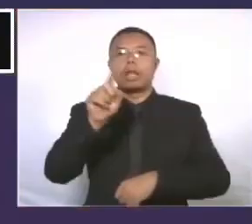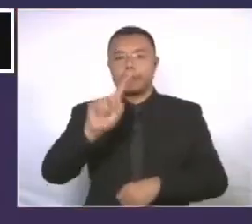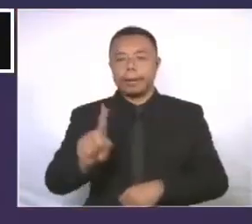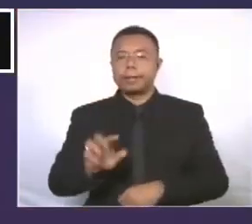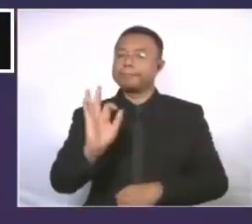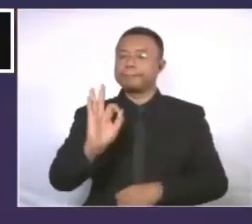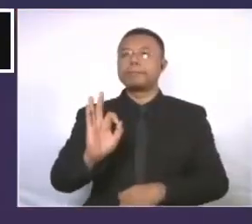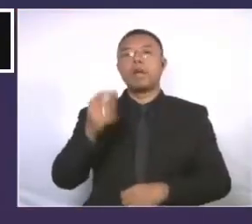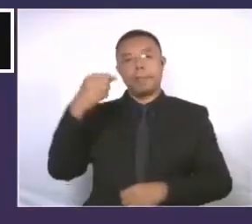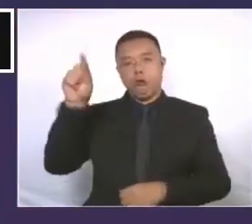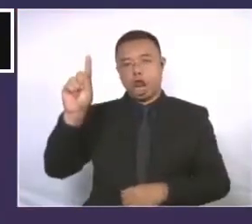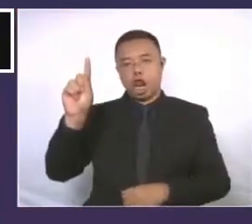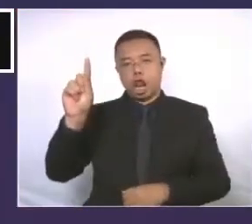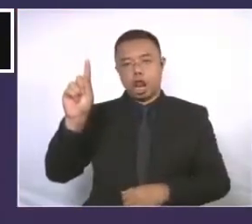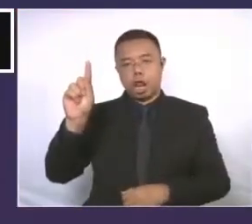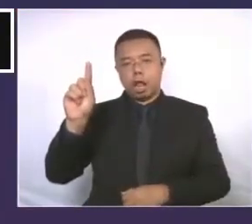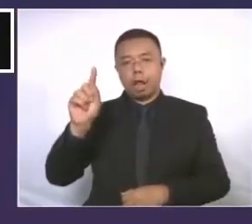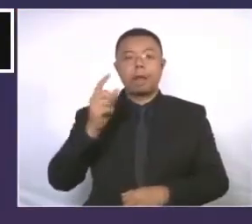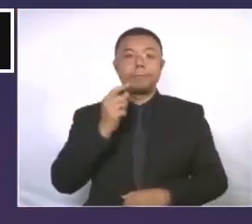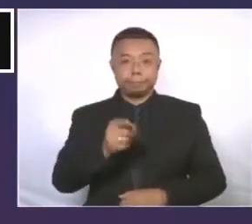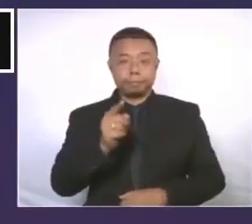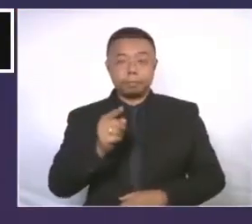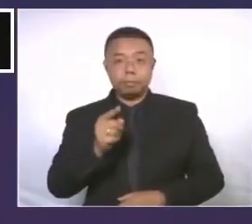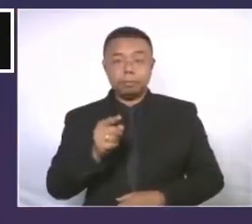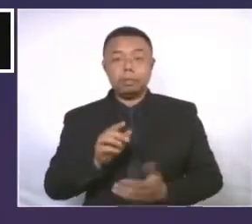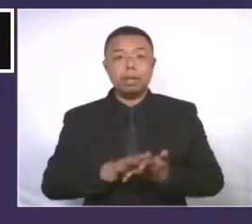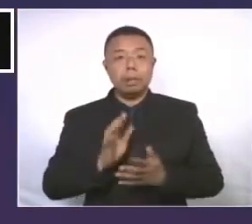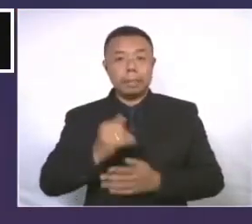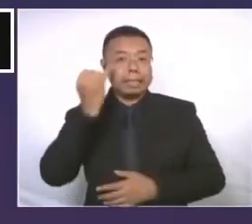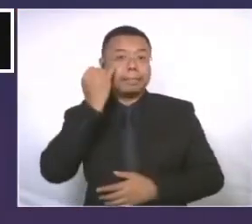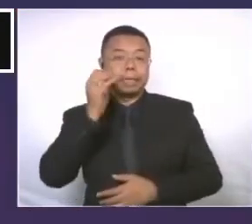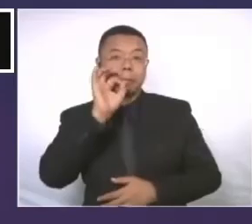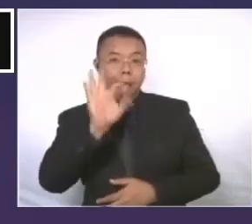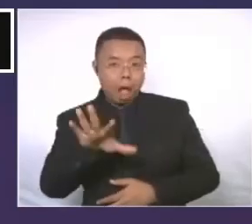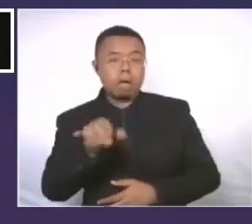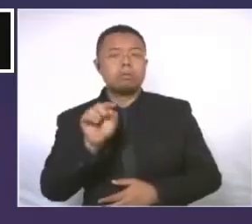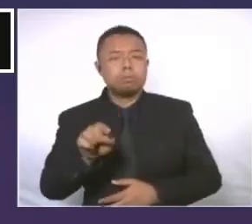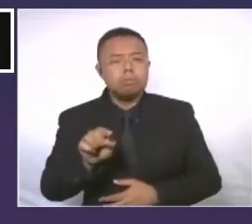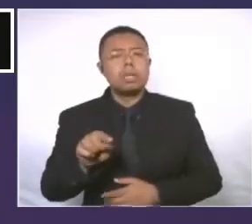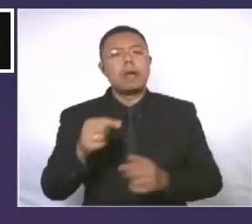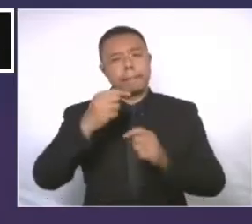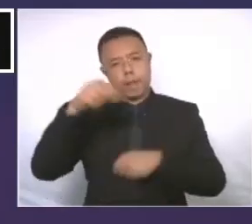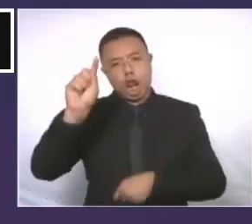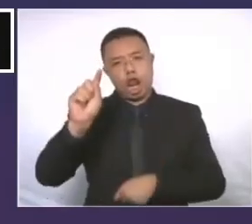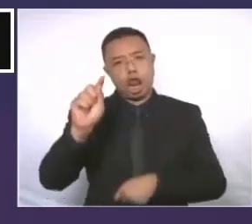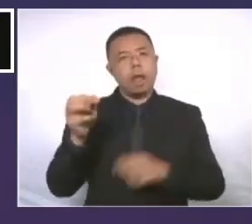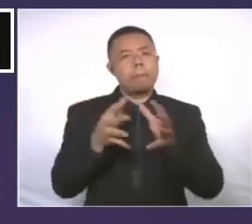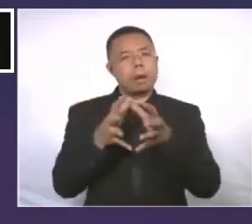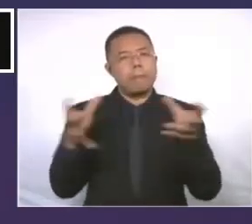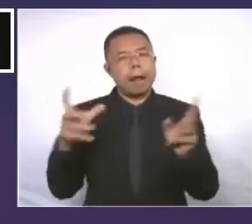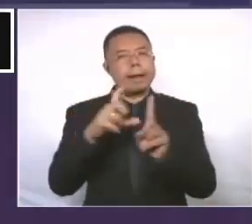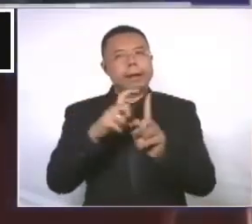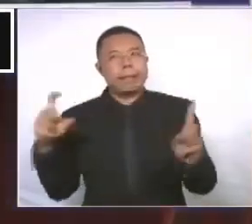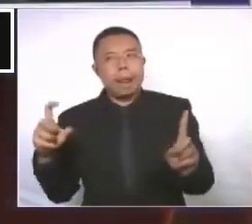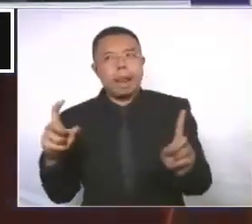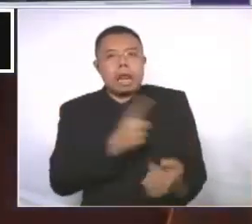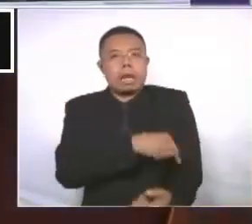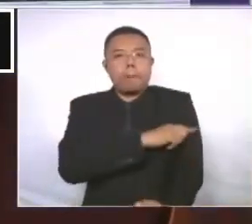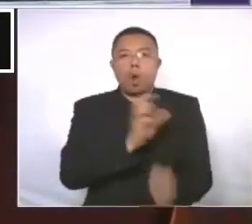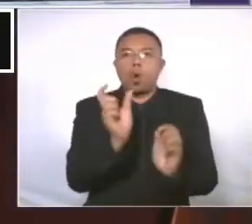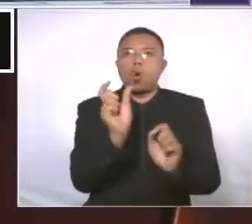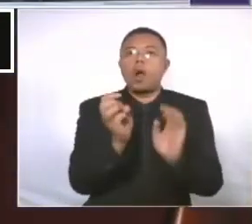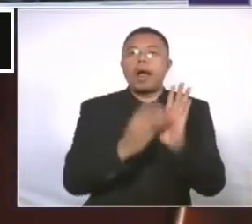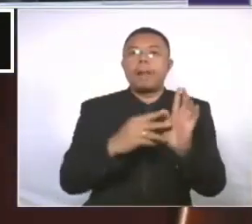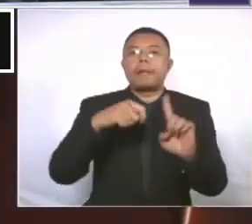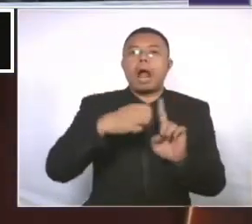Iya benar sekali bahwa antara perkembangan teknologi gtal dengan kemampuan UMKM kita masih